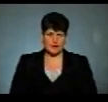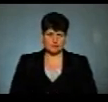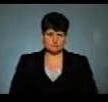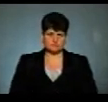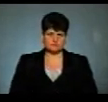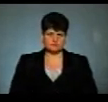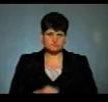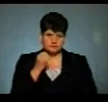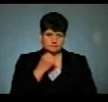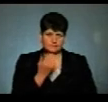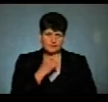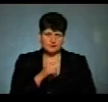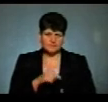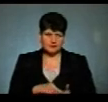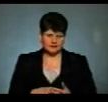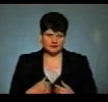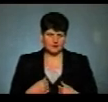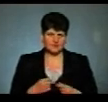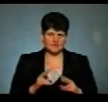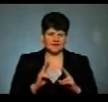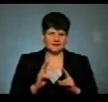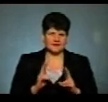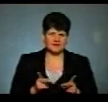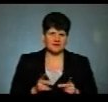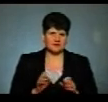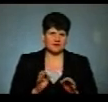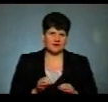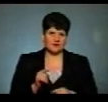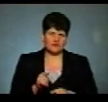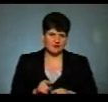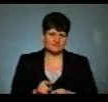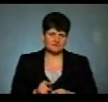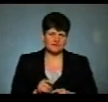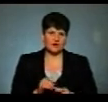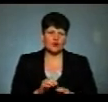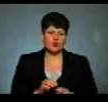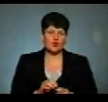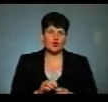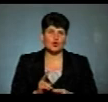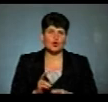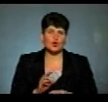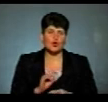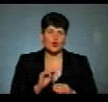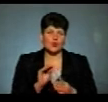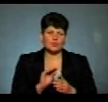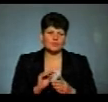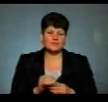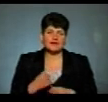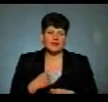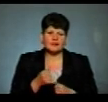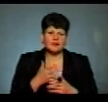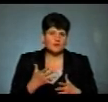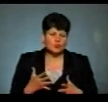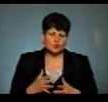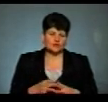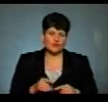Я вам дякую за запитання. Я не знаю, так чи коректно вам коментувати слова міністра. Ну, я, звичайно, не можу коментувати слова